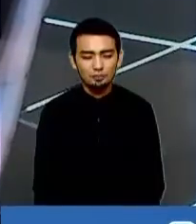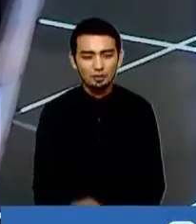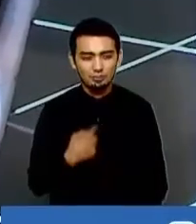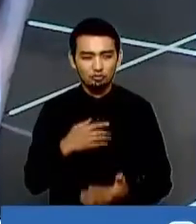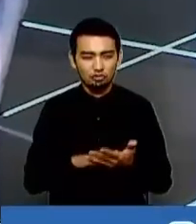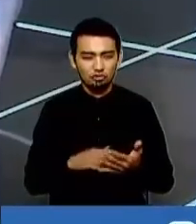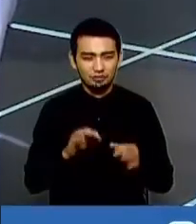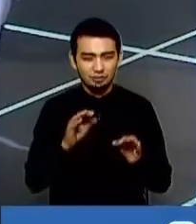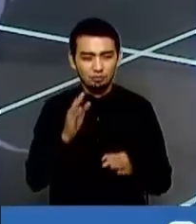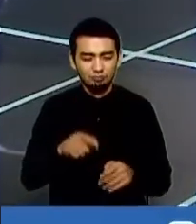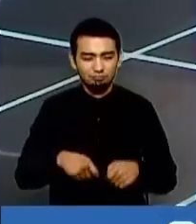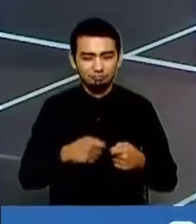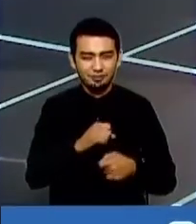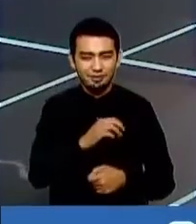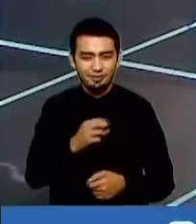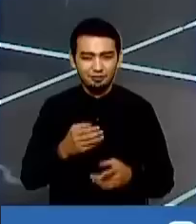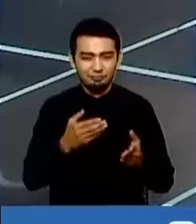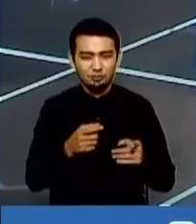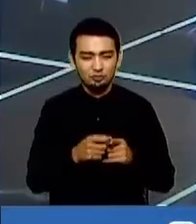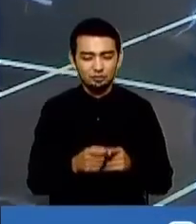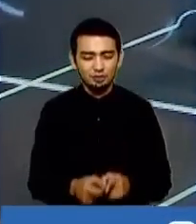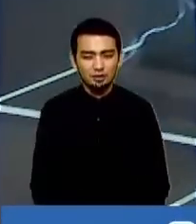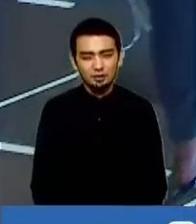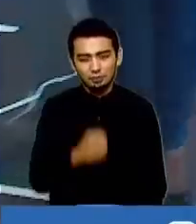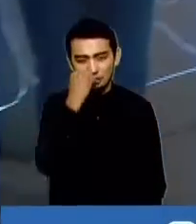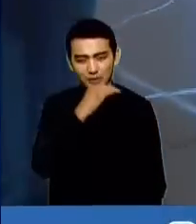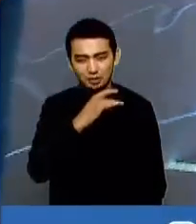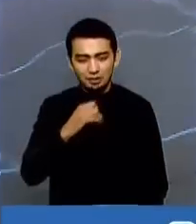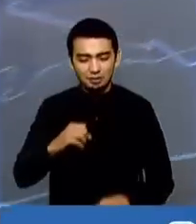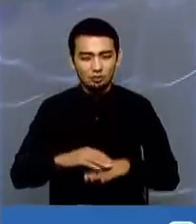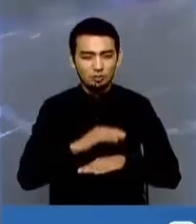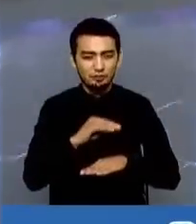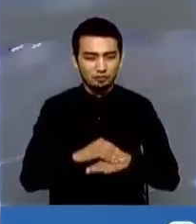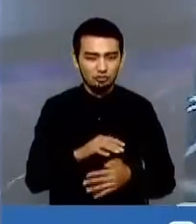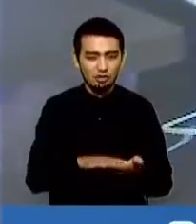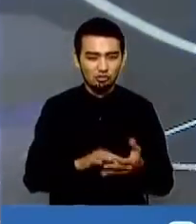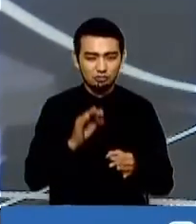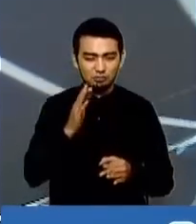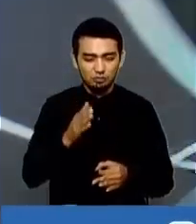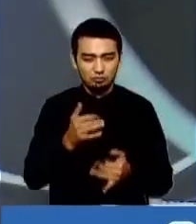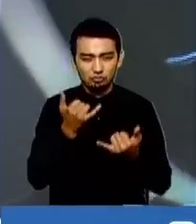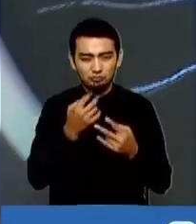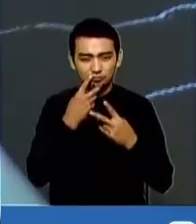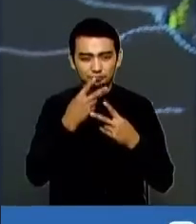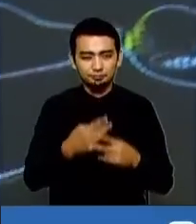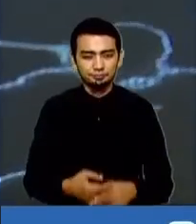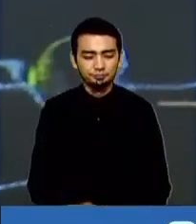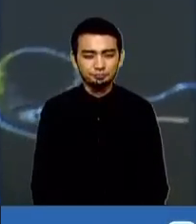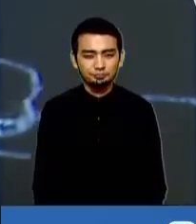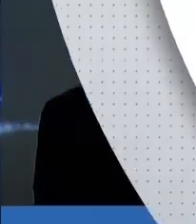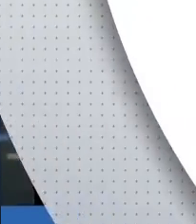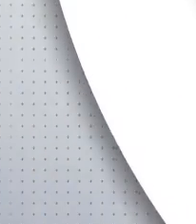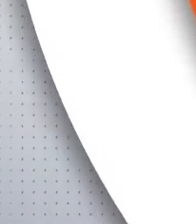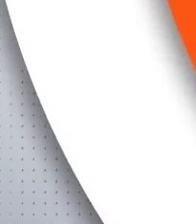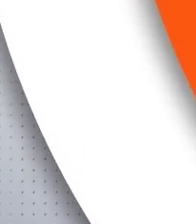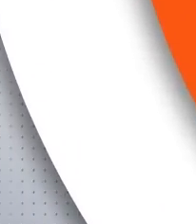А мы продолжаем эфир. Аида, кезек сенде. Рахмет, Ирина, кеш жарық. Хабарымызды ары қарай жалғастырамыз. Қазір көретіндеріңіз.